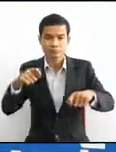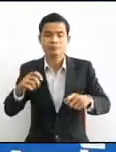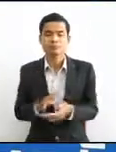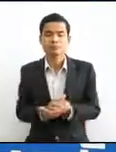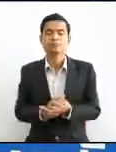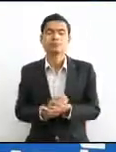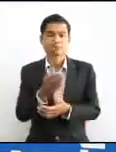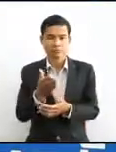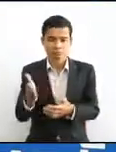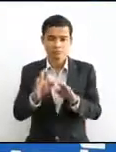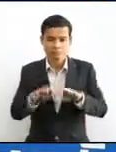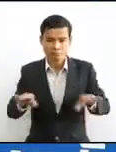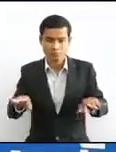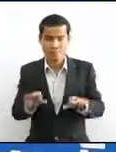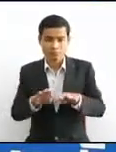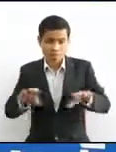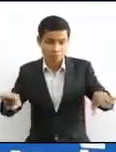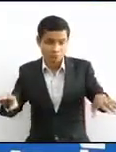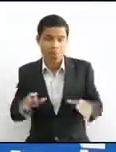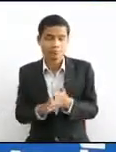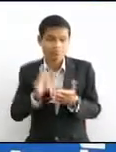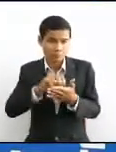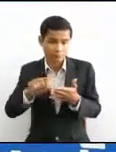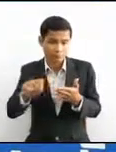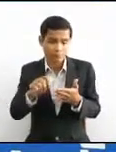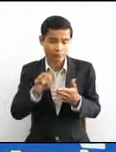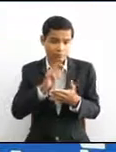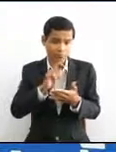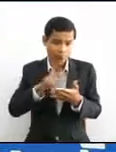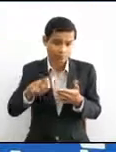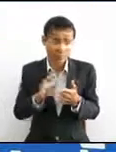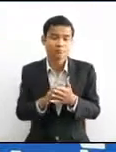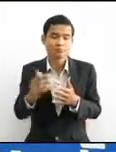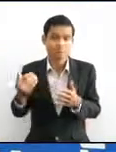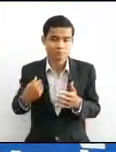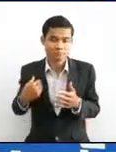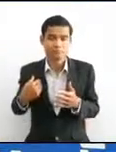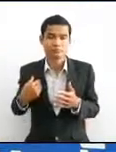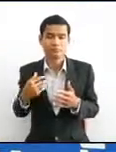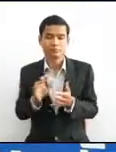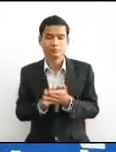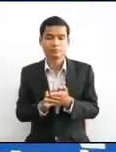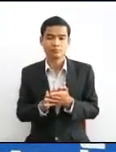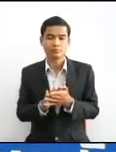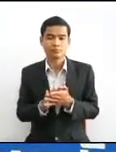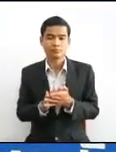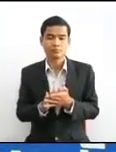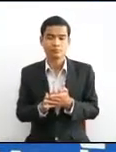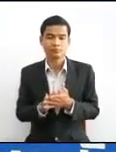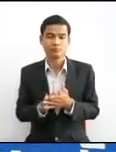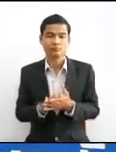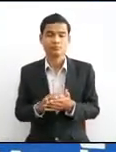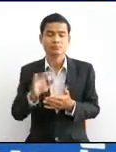chà con tự ọc nía cho xe tình mớ mình kịch thà chấm nóng nâng miến miến sẽ nâng á xo vầy